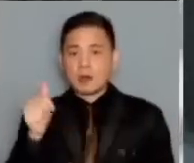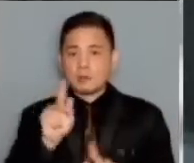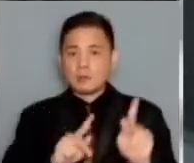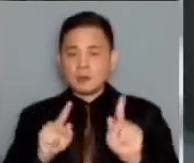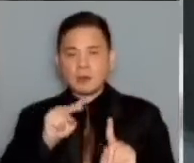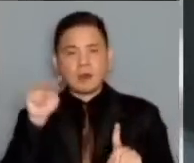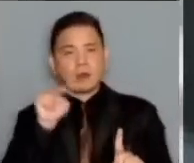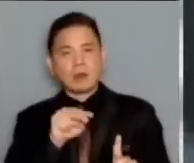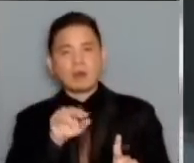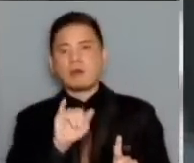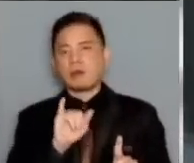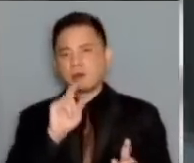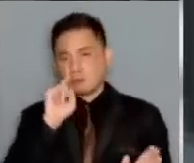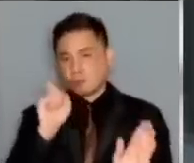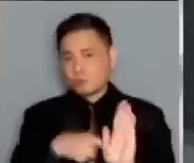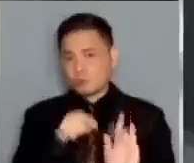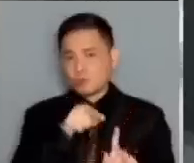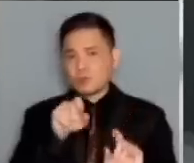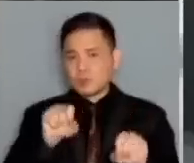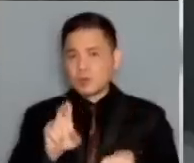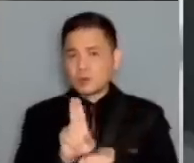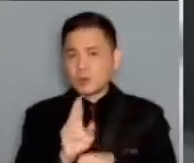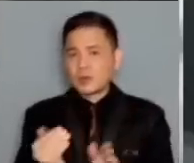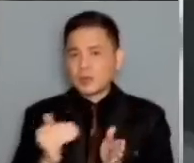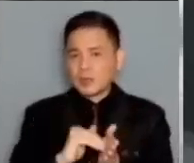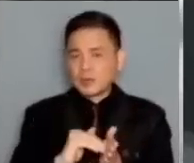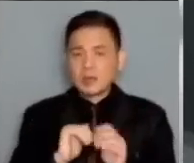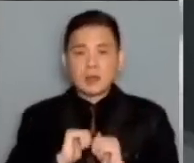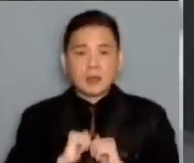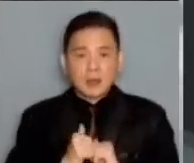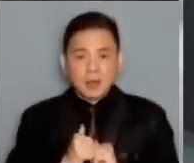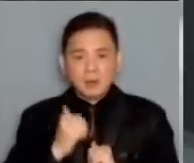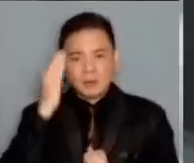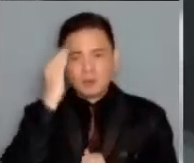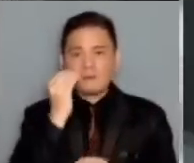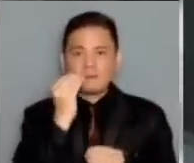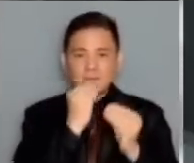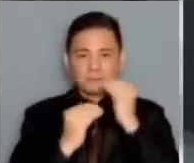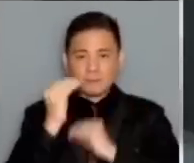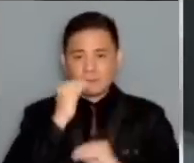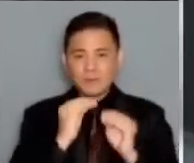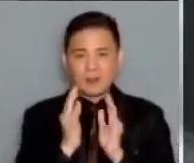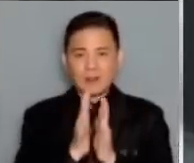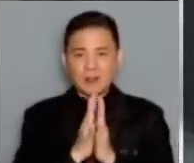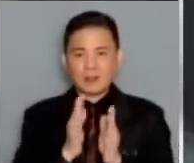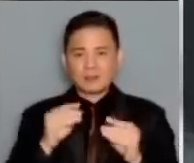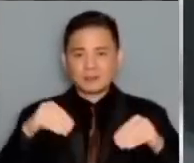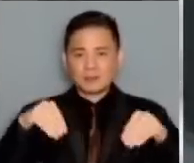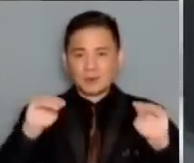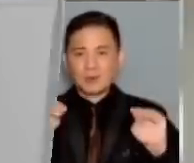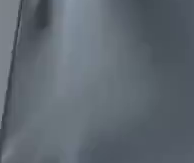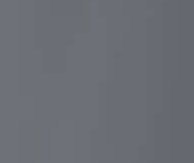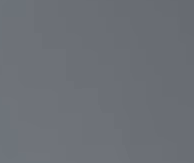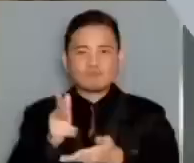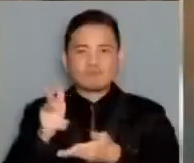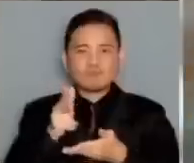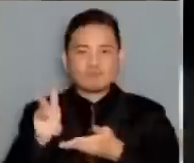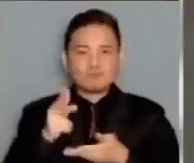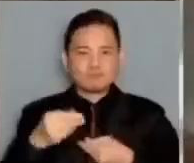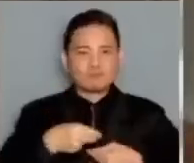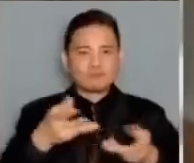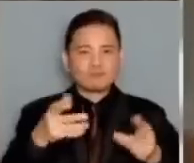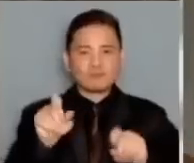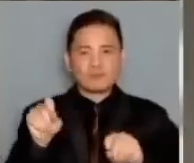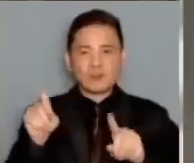kalsada. Pwede na rin daw itong mag-beep-beep bilang mobile food store. Yan ang tinutukan ni Dano Tingkungko.